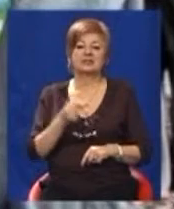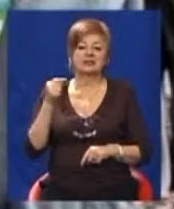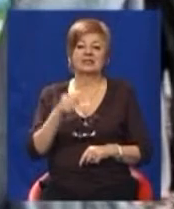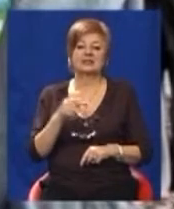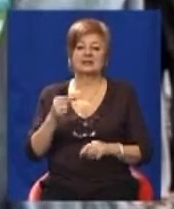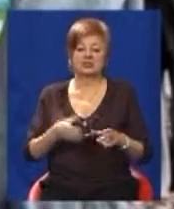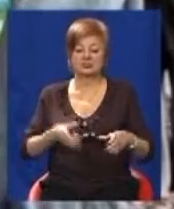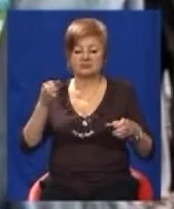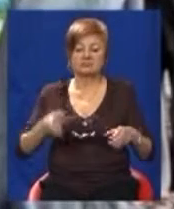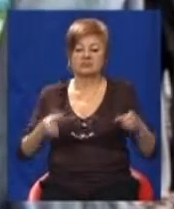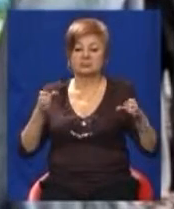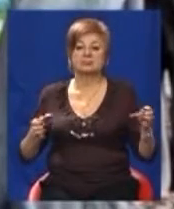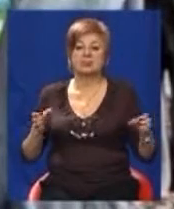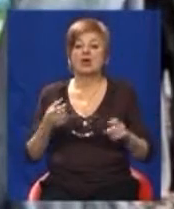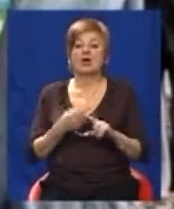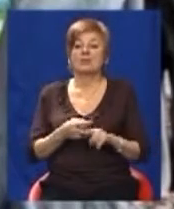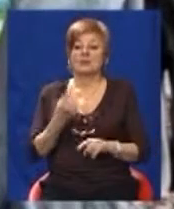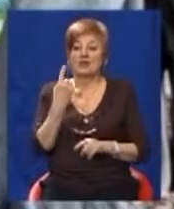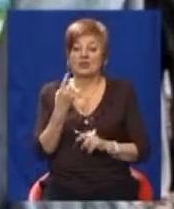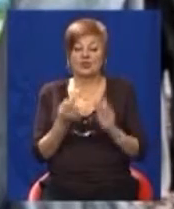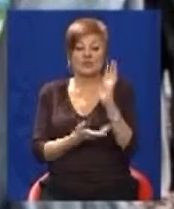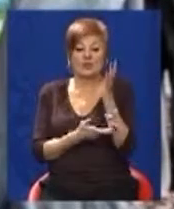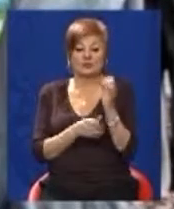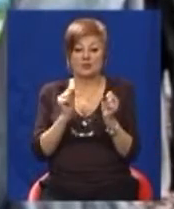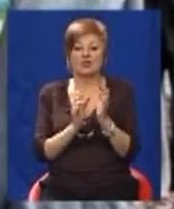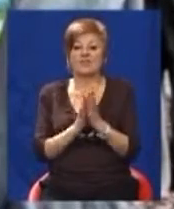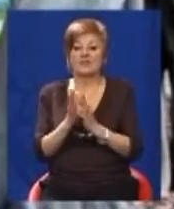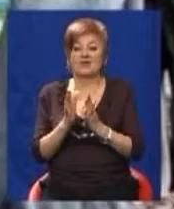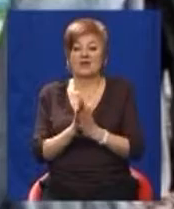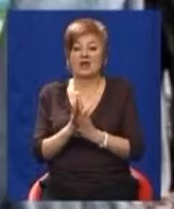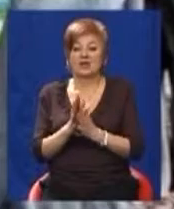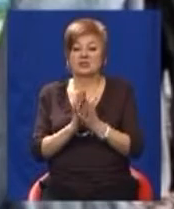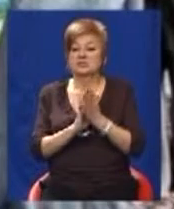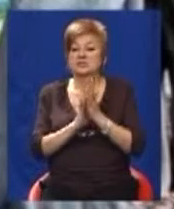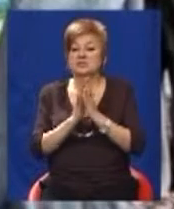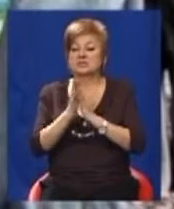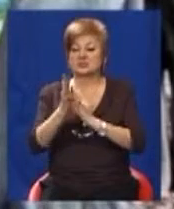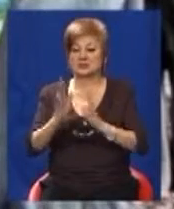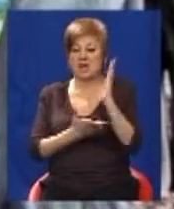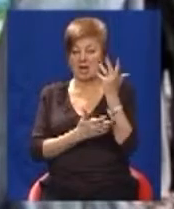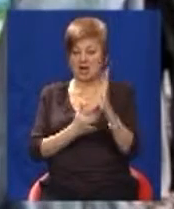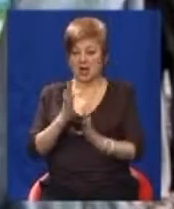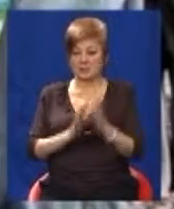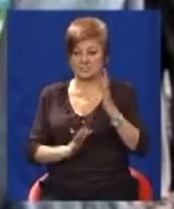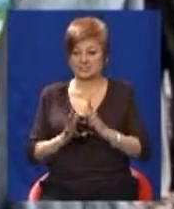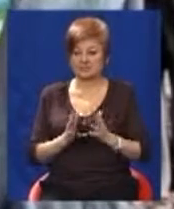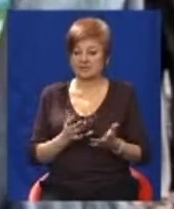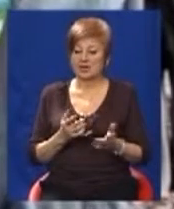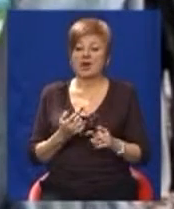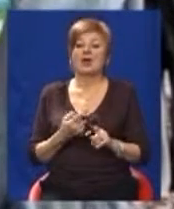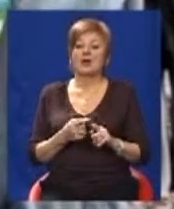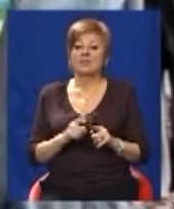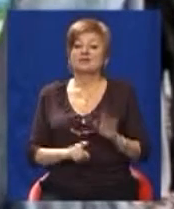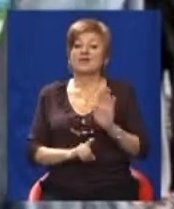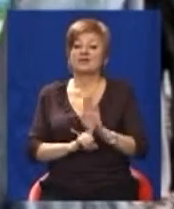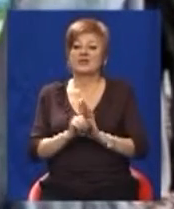стовбурів. Але як з одного маленького дерева може виростати густий ліс? Усе не так складно, як здається.